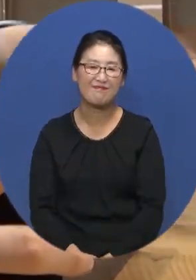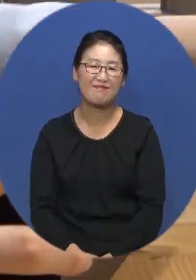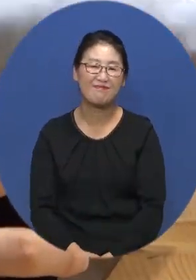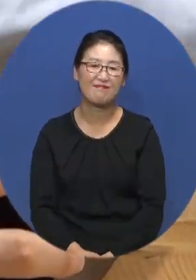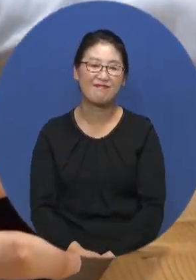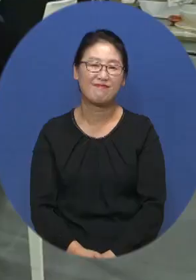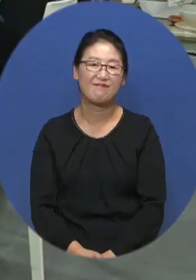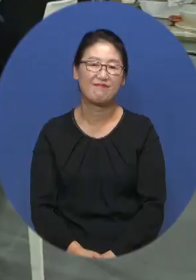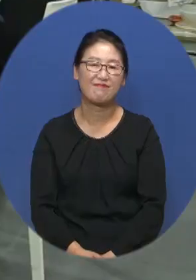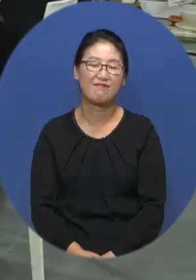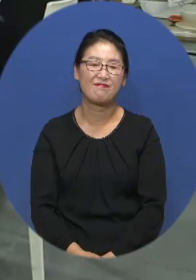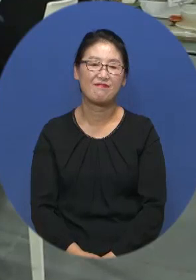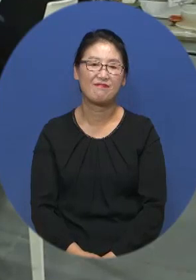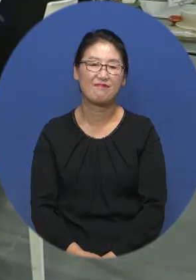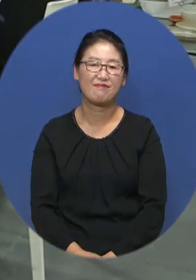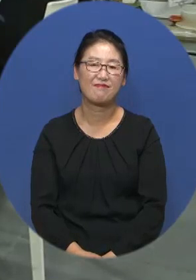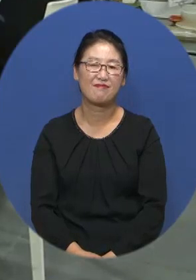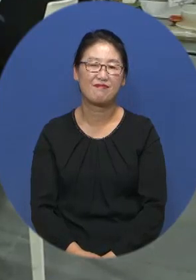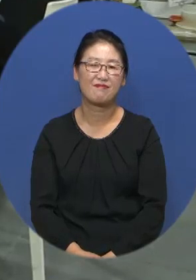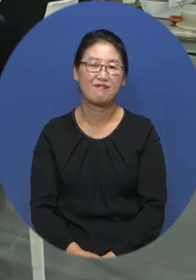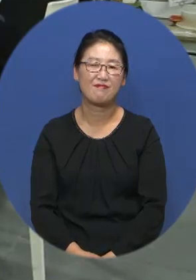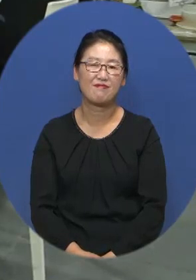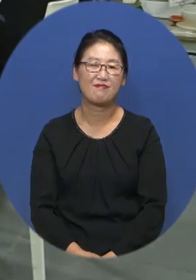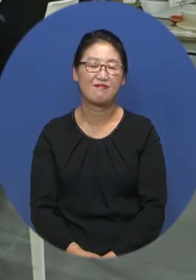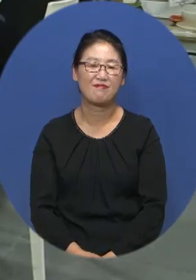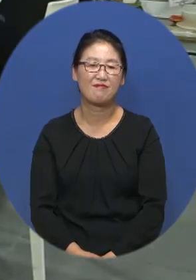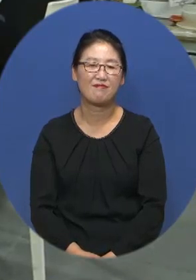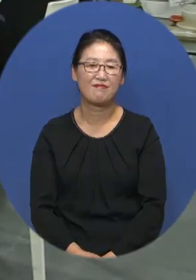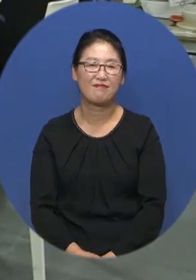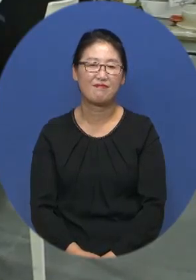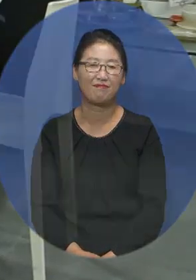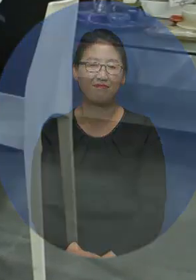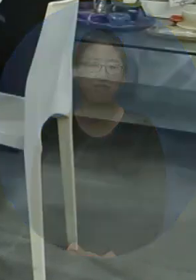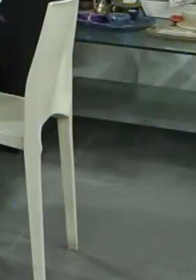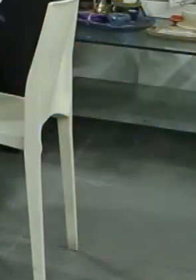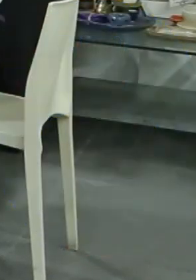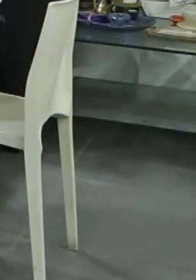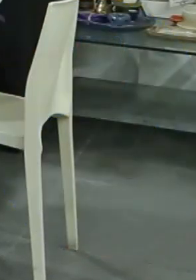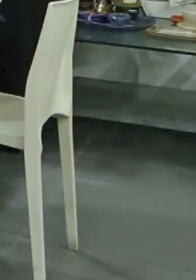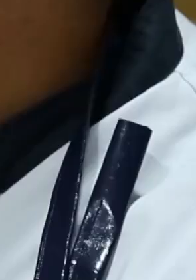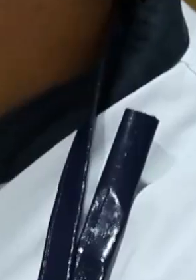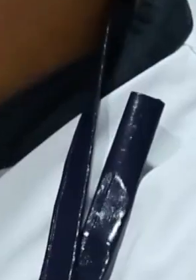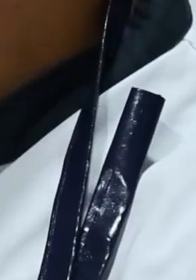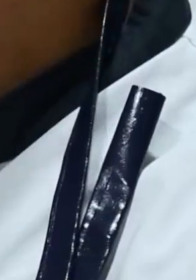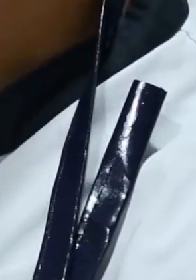여기 준환이요. 네. 우리가 지난주에 배트 수확했잖아요. 네.